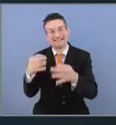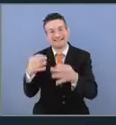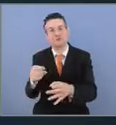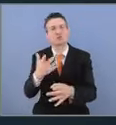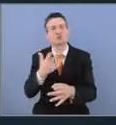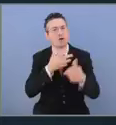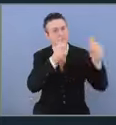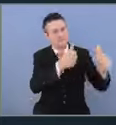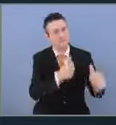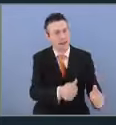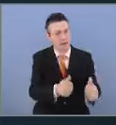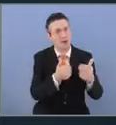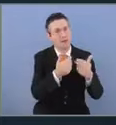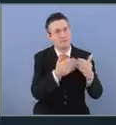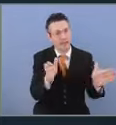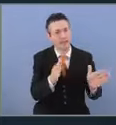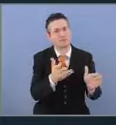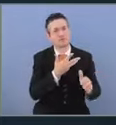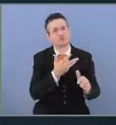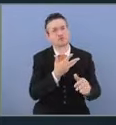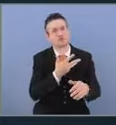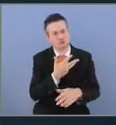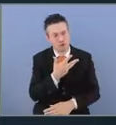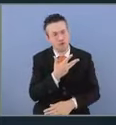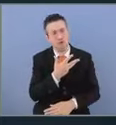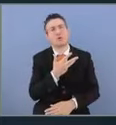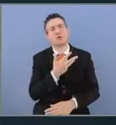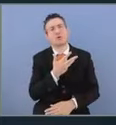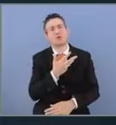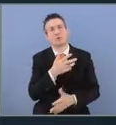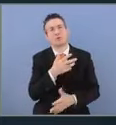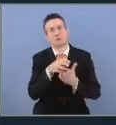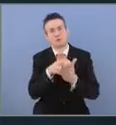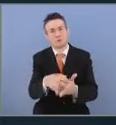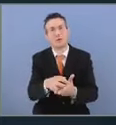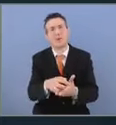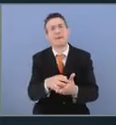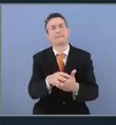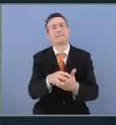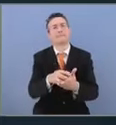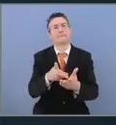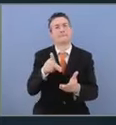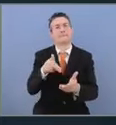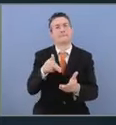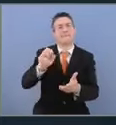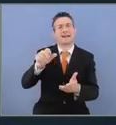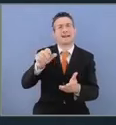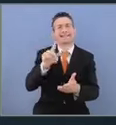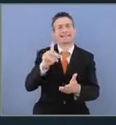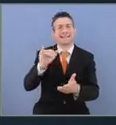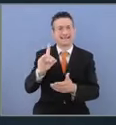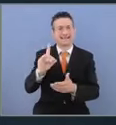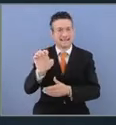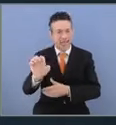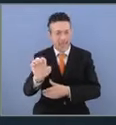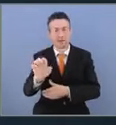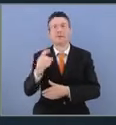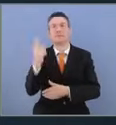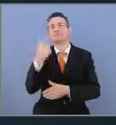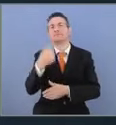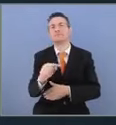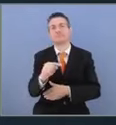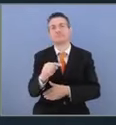che finanzia appunto diciamo il Presid, un nuovo programma da costruire insieme agli